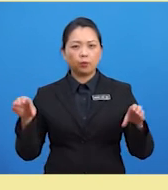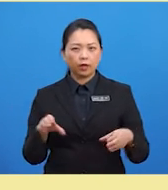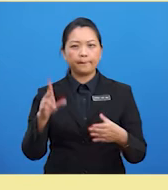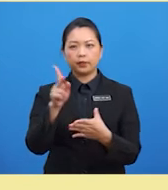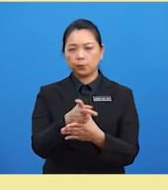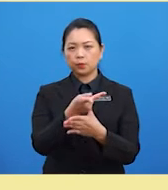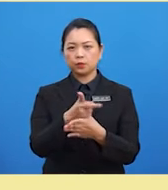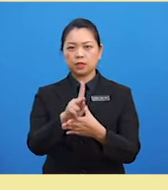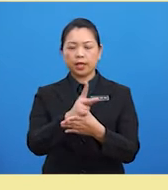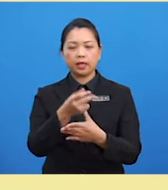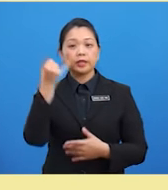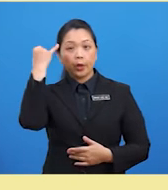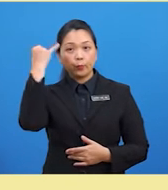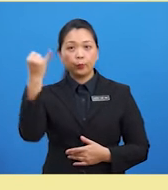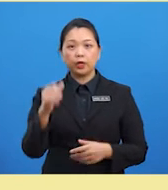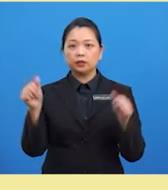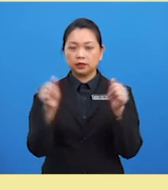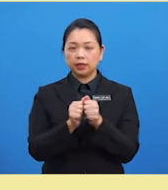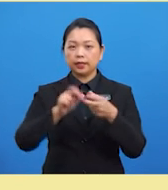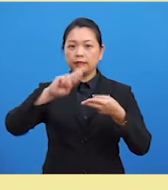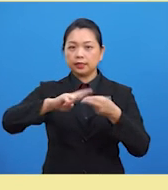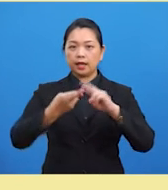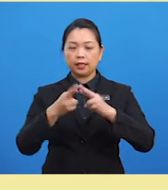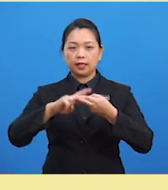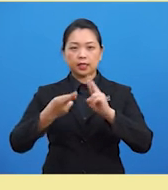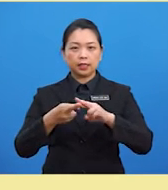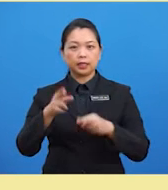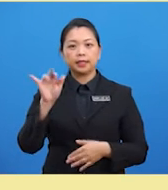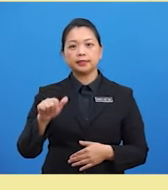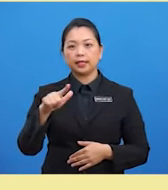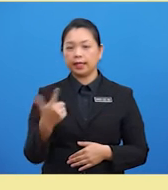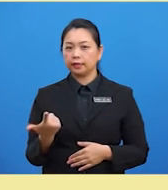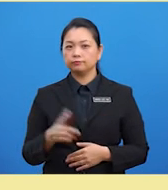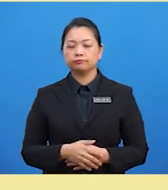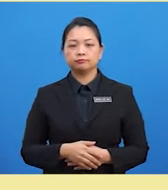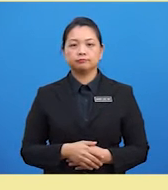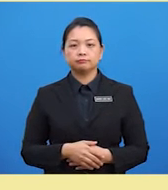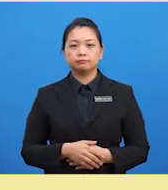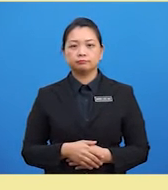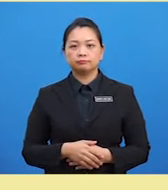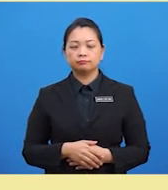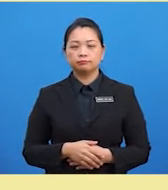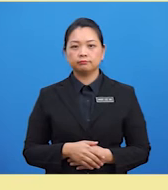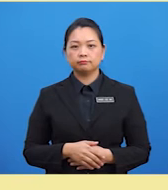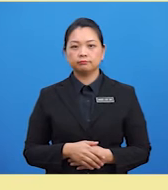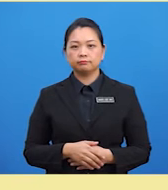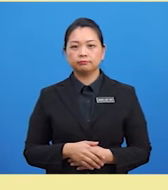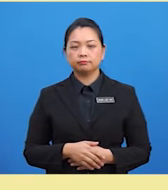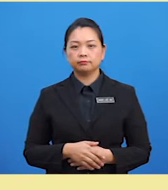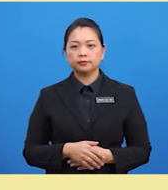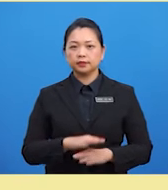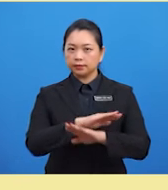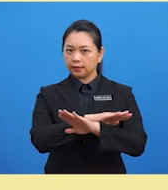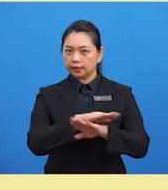mengamalkan perkongsian ilmu dengan rakan-rakan yang lain. Pendek kata,